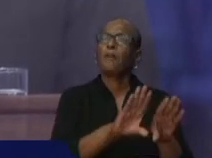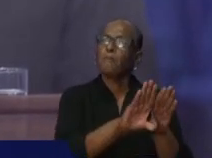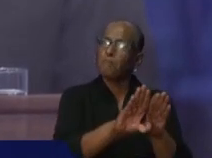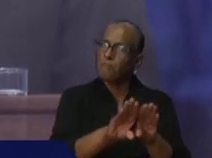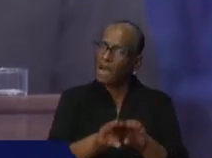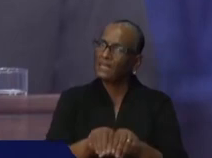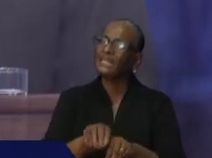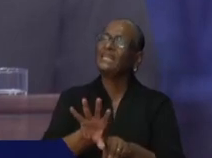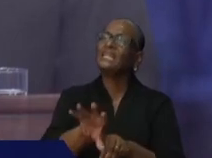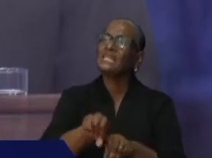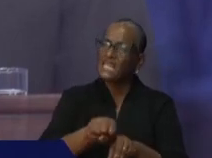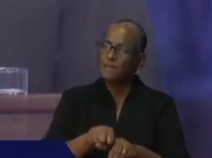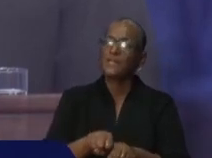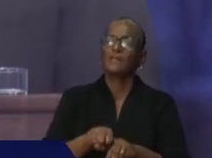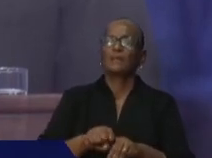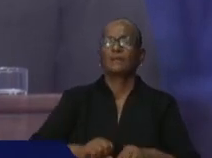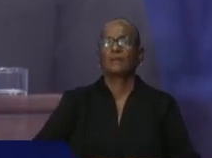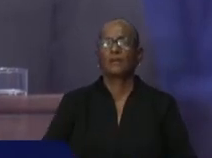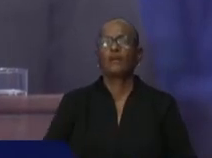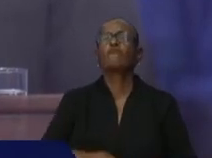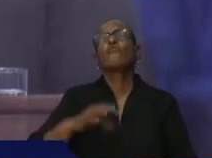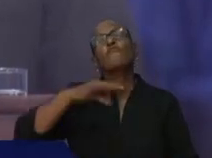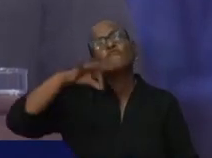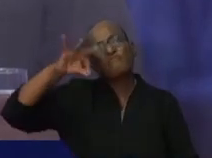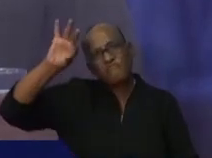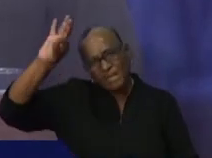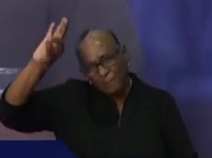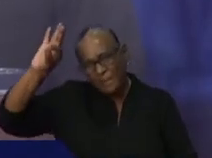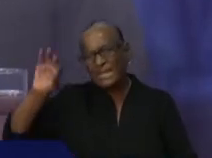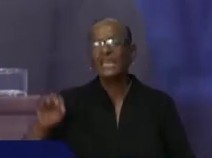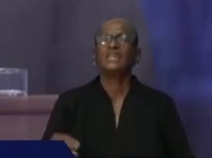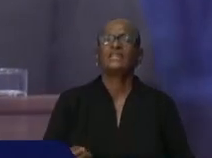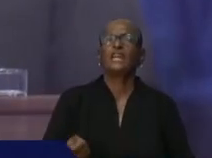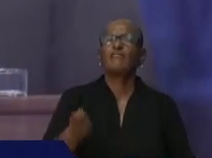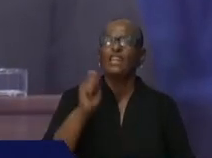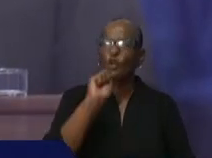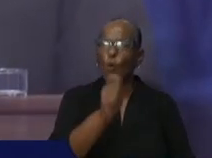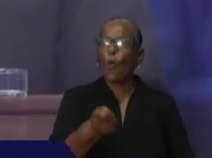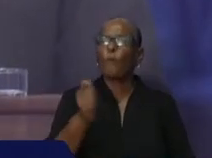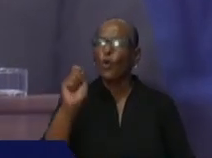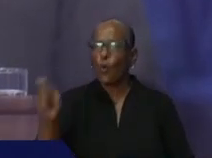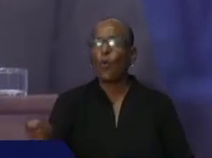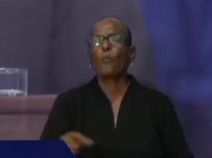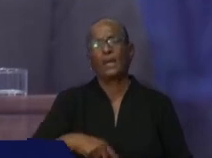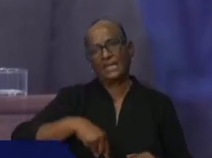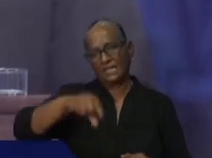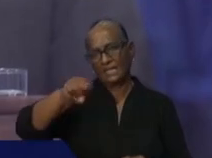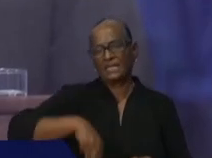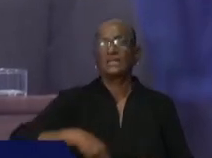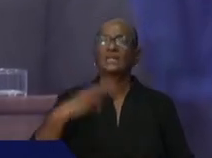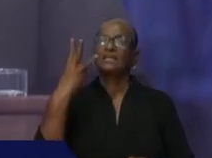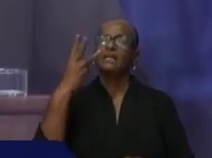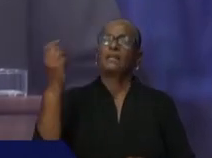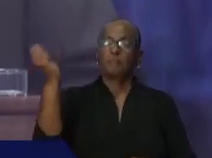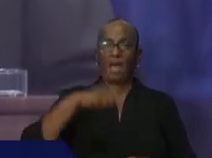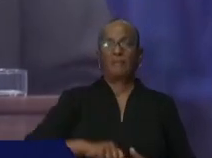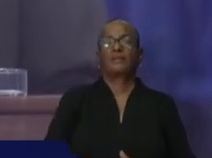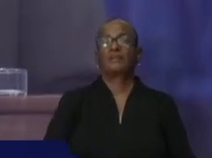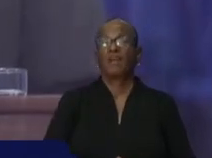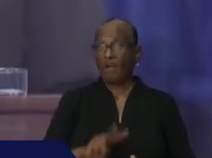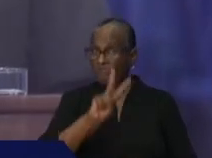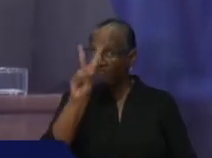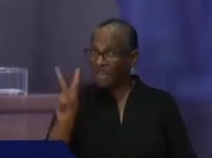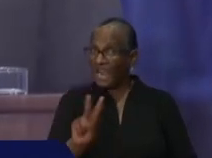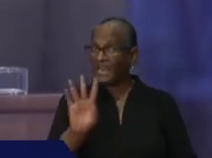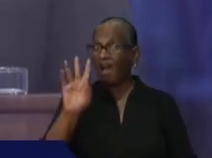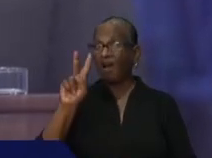maatregelen treffen ter verbetering van de koopkracht de komende 3 maanden. Vrijdag heb ik weer overleg met de vakbonden.